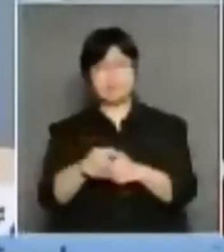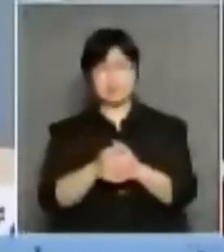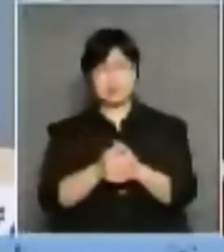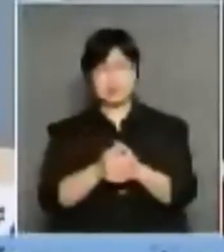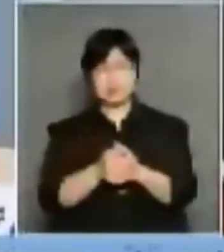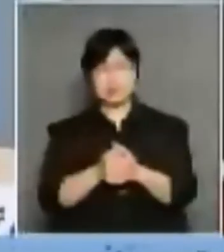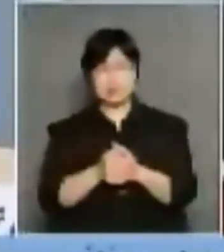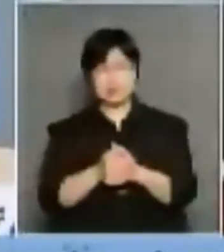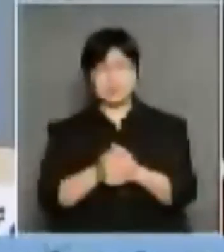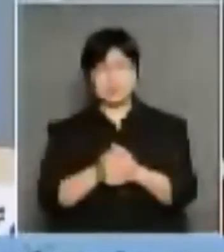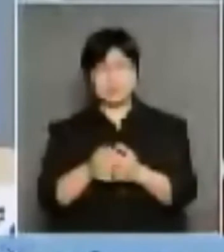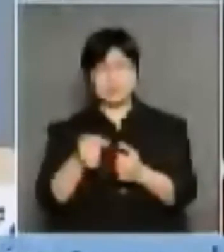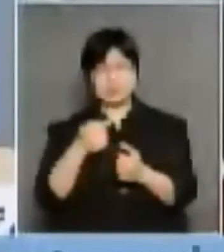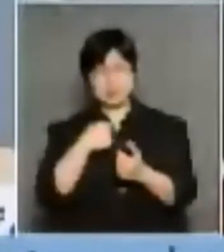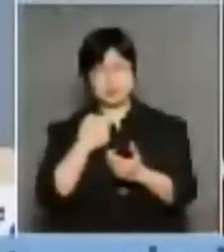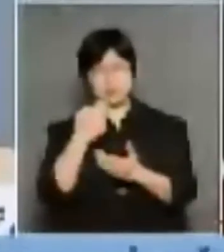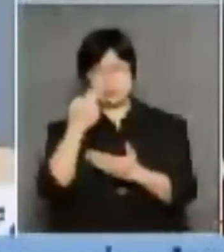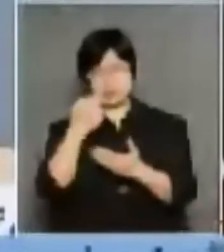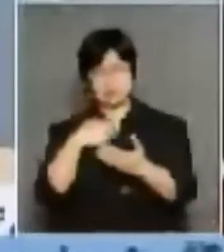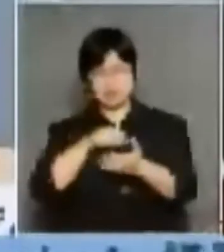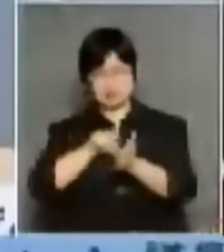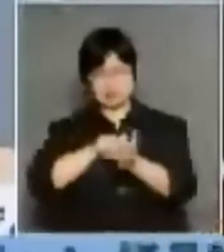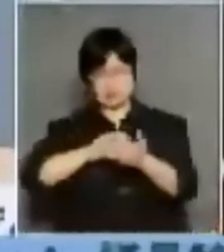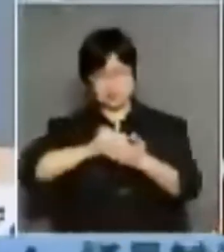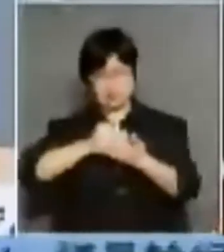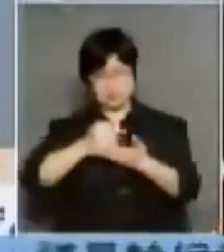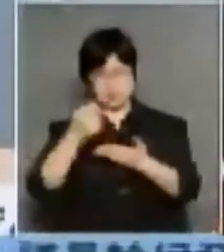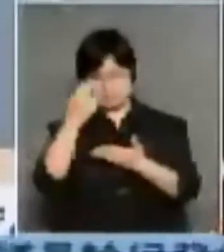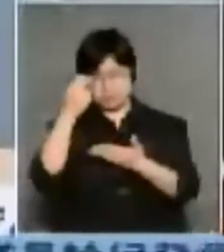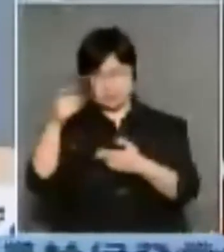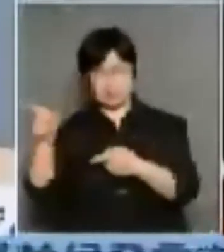是要資產審查，即是王國興鬧到爆的，